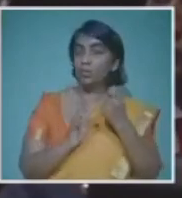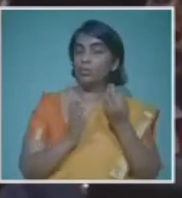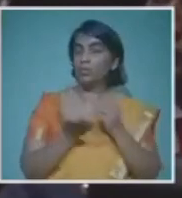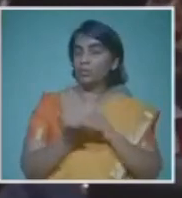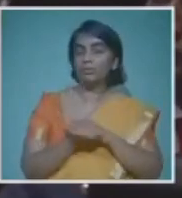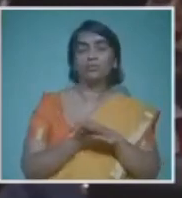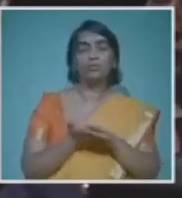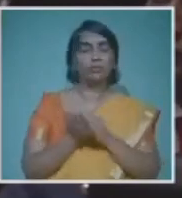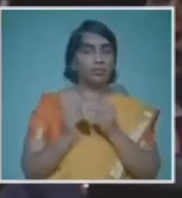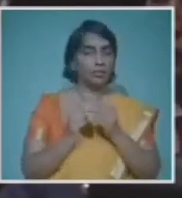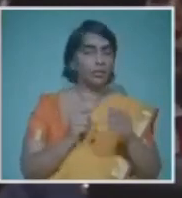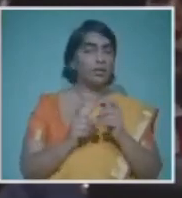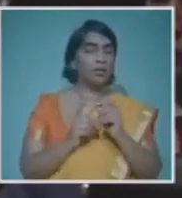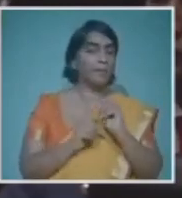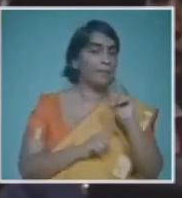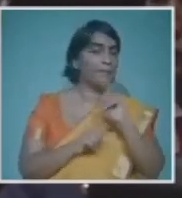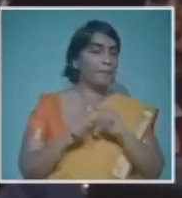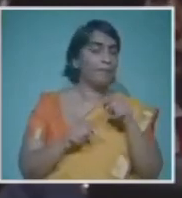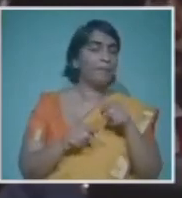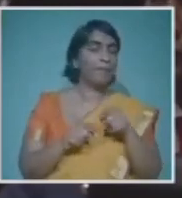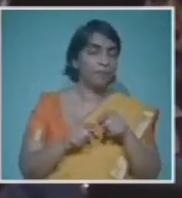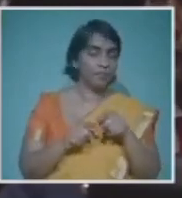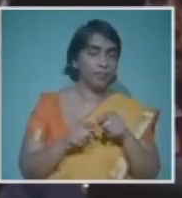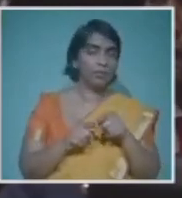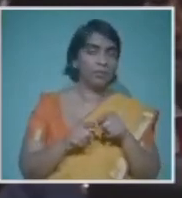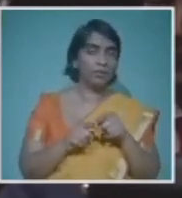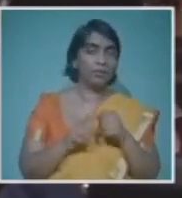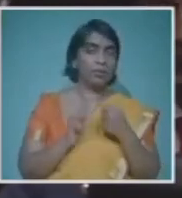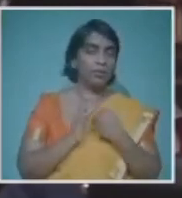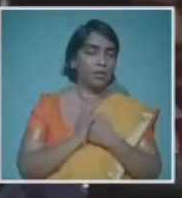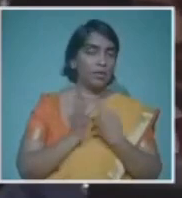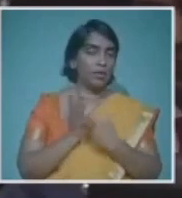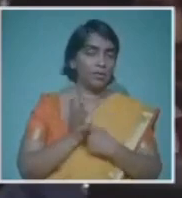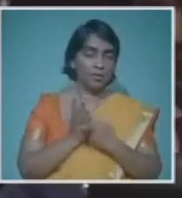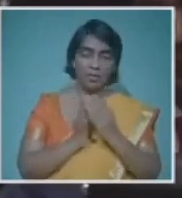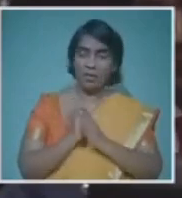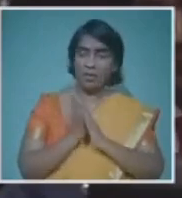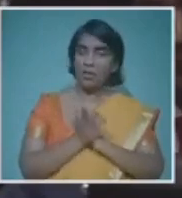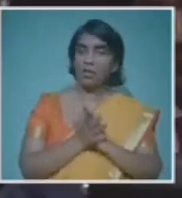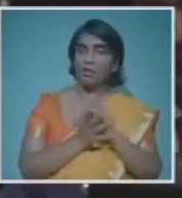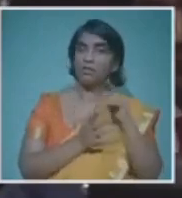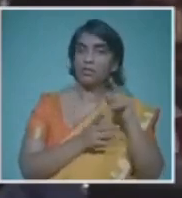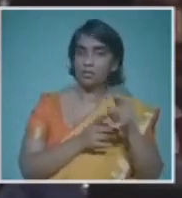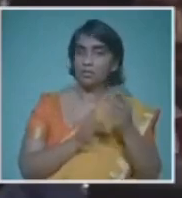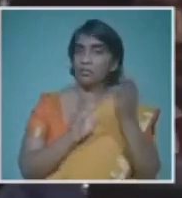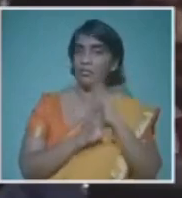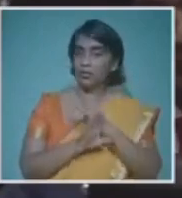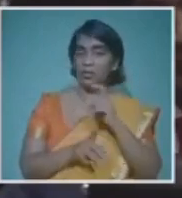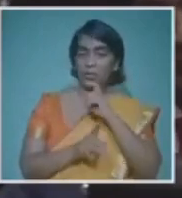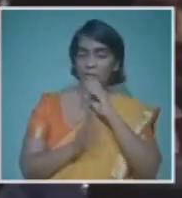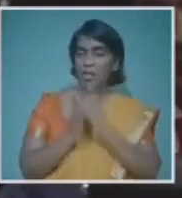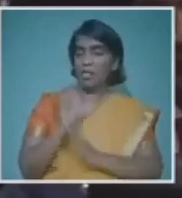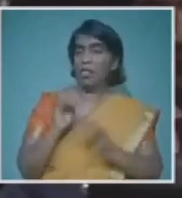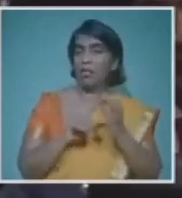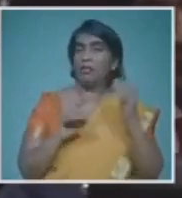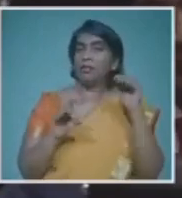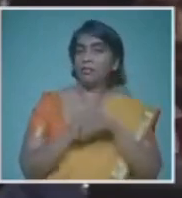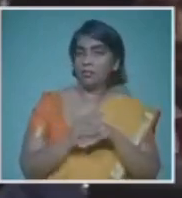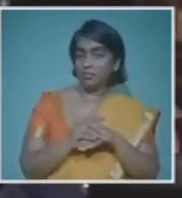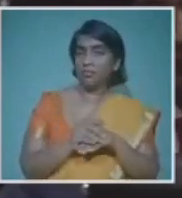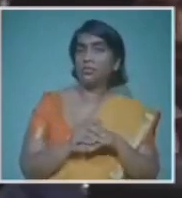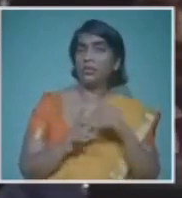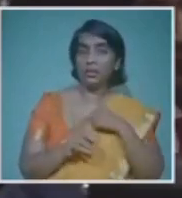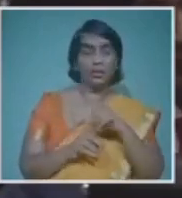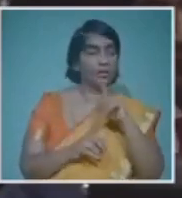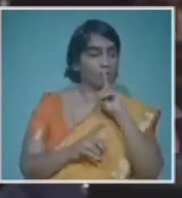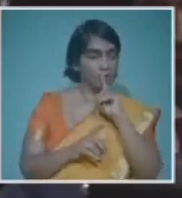ප්‍රතිසංස්කරණ කරන්න මේ පාර්ලිමේන්තුවේ රවු ෆකින් ඇමතිතුමා ඔබතුමත් මීට කලින් අධිකරණ ඇමතිවරයා විදියට හිටියා මම